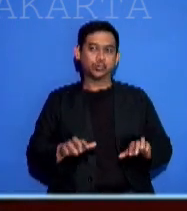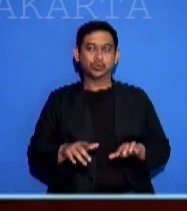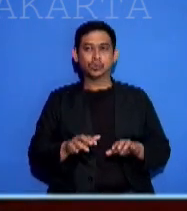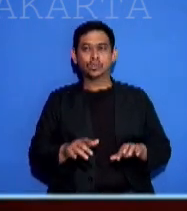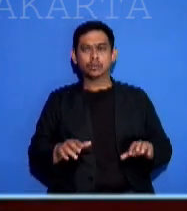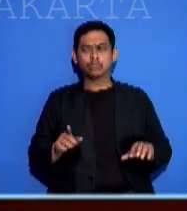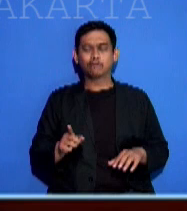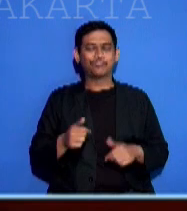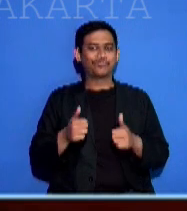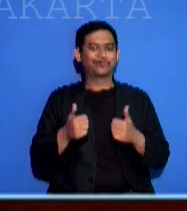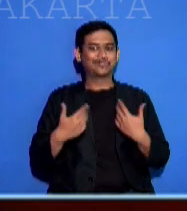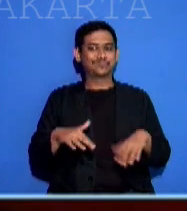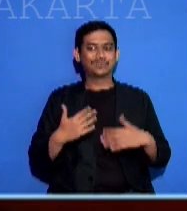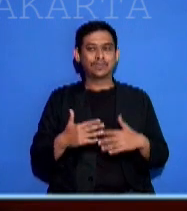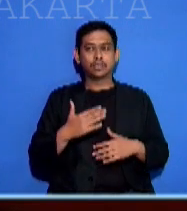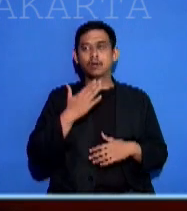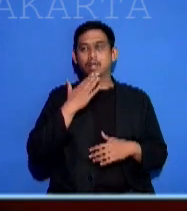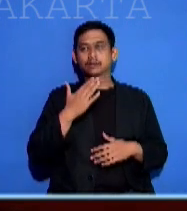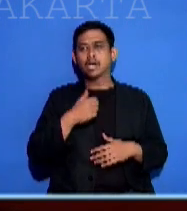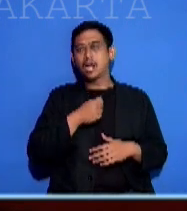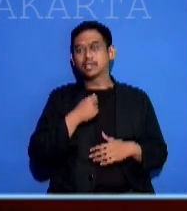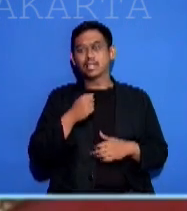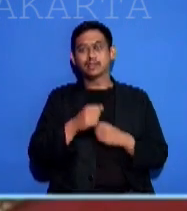era 80-an.